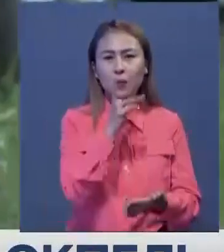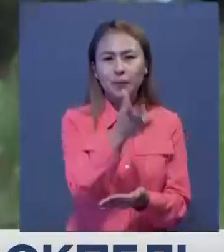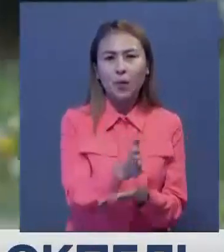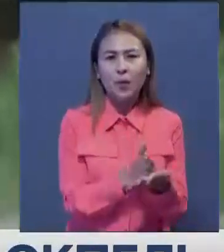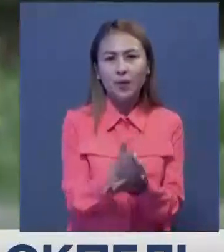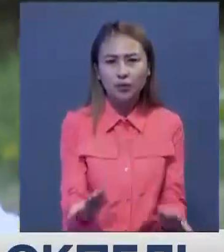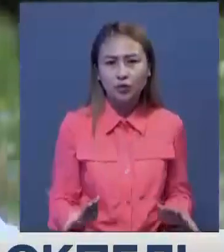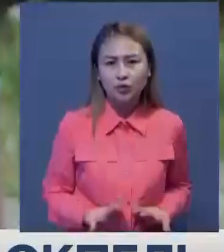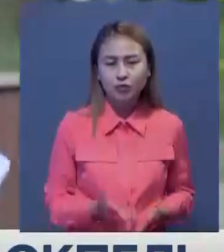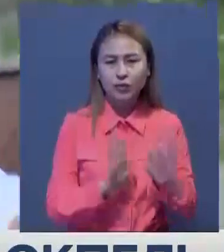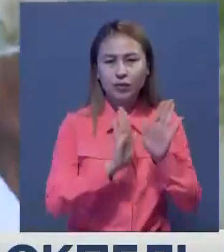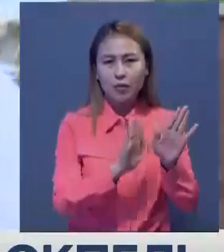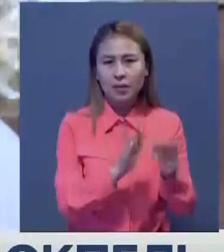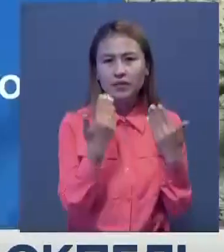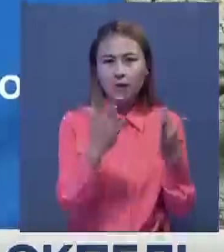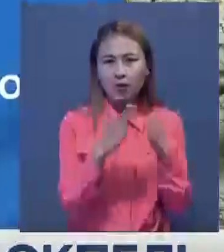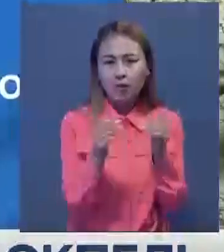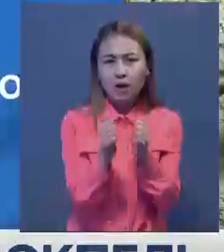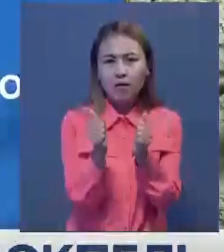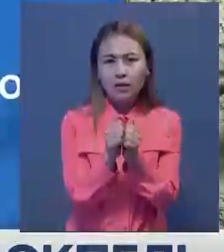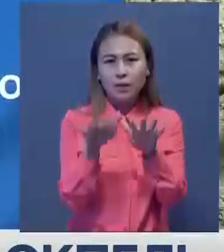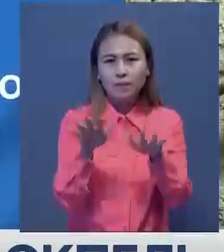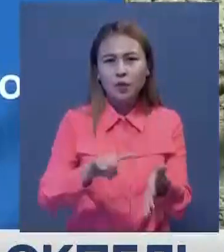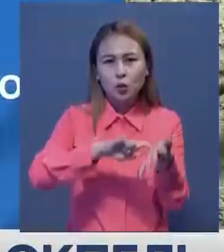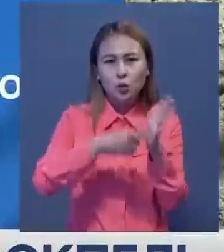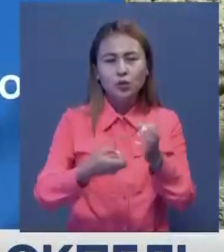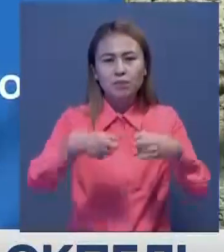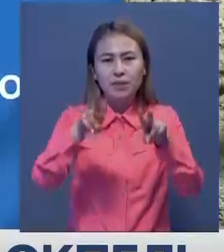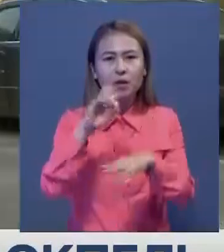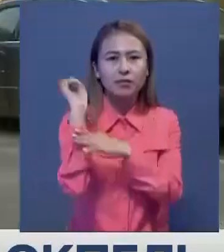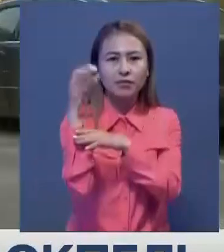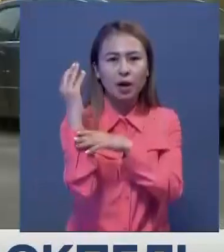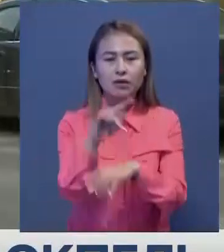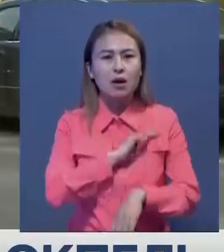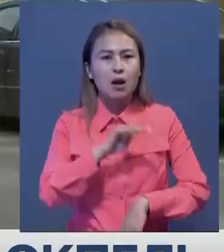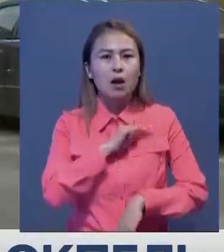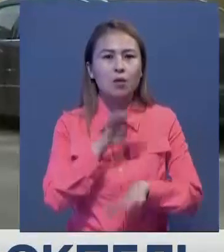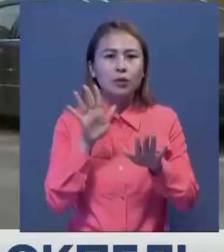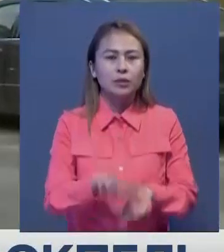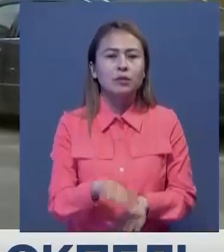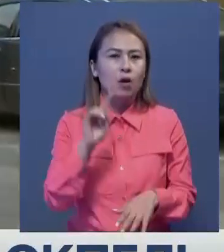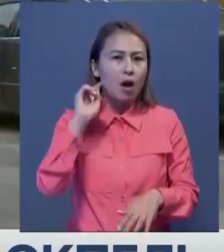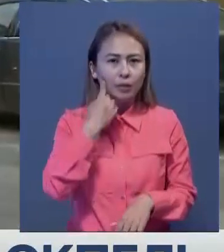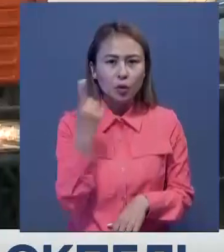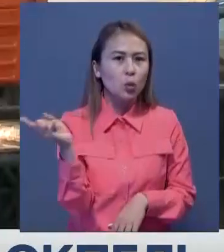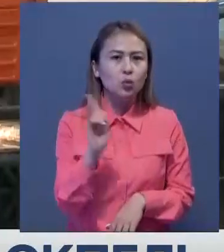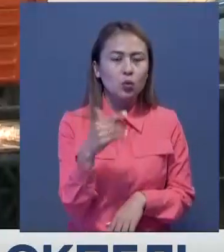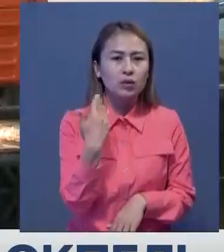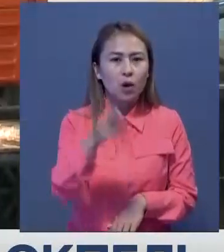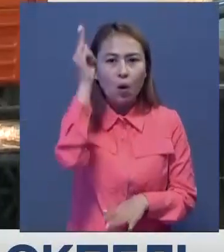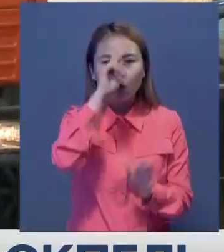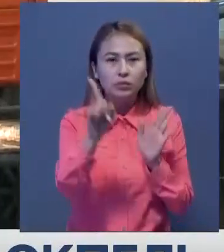тұрып келе жатқан ол, өз үйінің жанында орналасқан қалалық жедел медициналық жәрдем станциясына өкпелі. Баланы білім